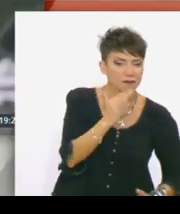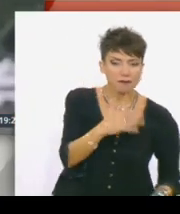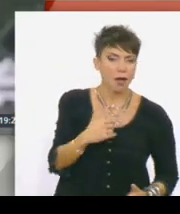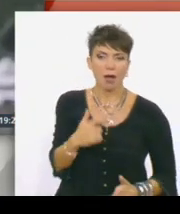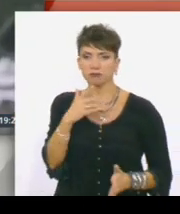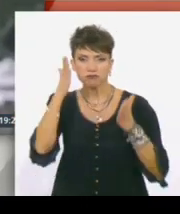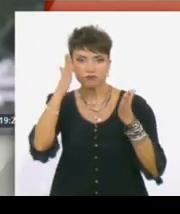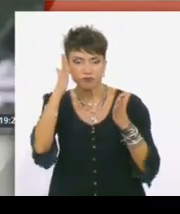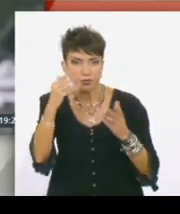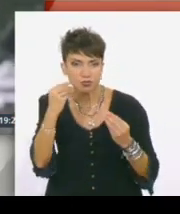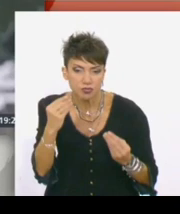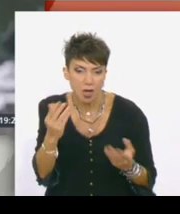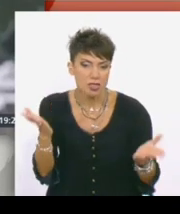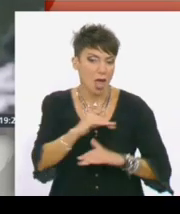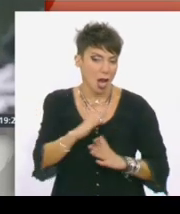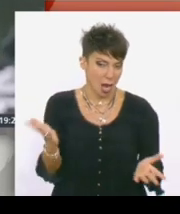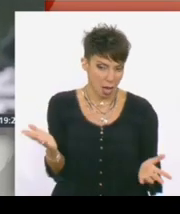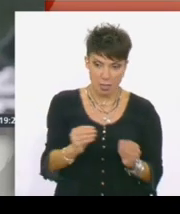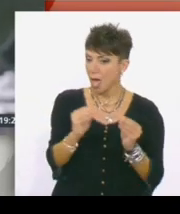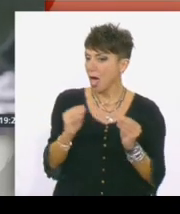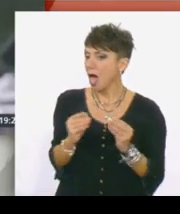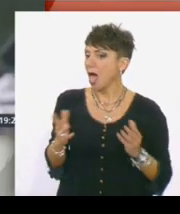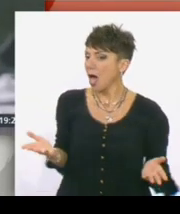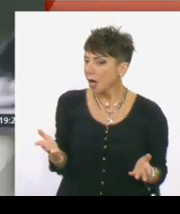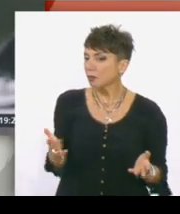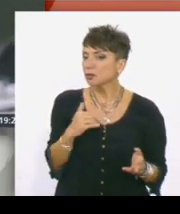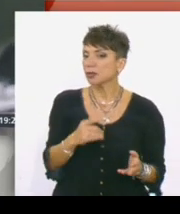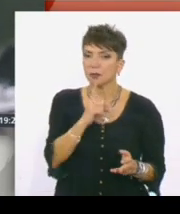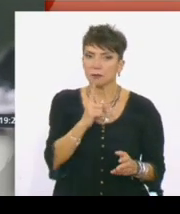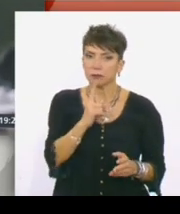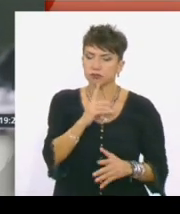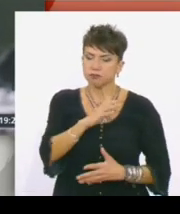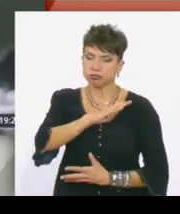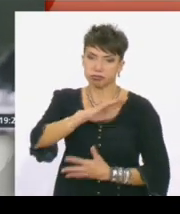100% την προσήλωσή μας σε αυτό που κάνουμε, με αποτέλεσμα να συμβαίνει το μεγαλύτερο μακελιό.